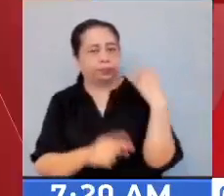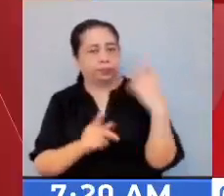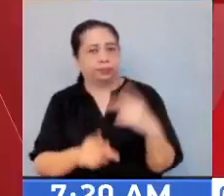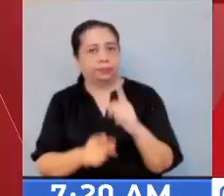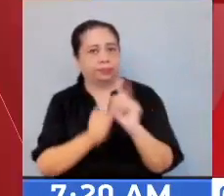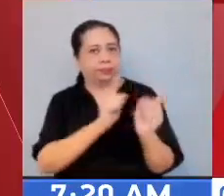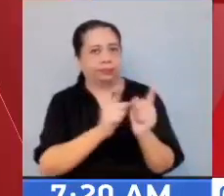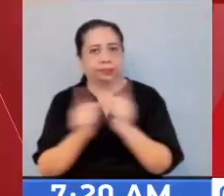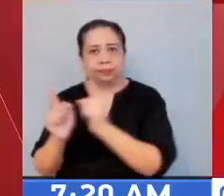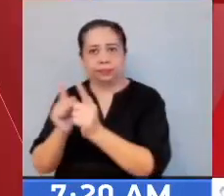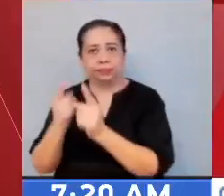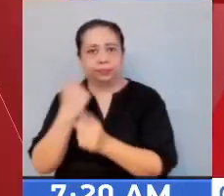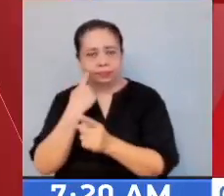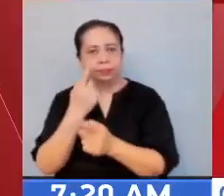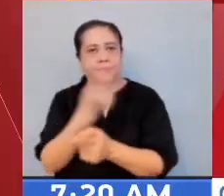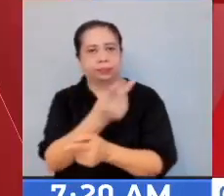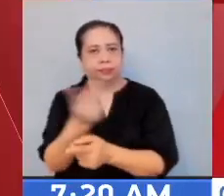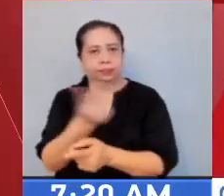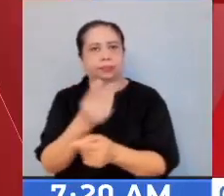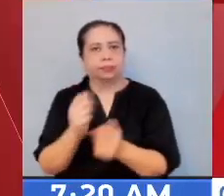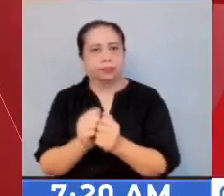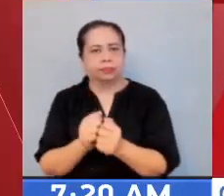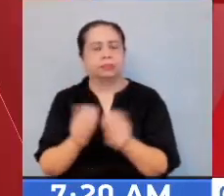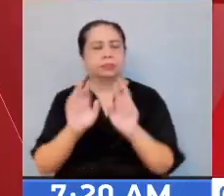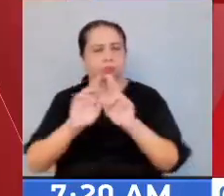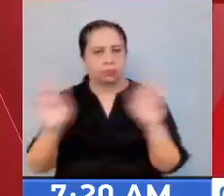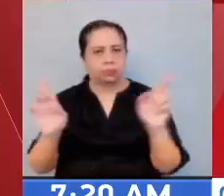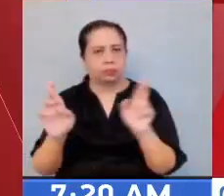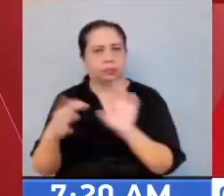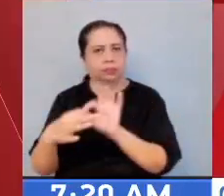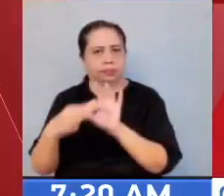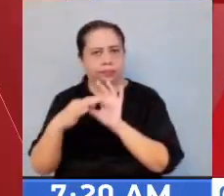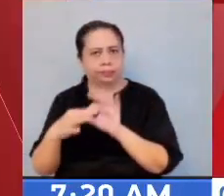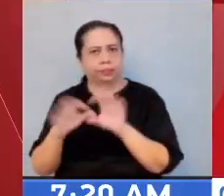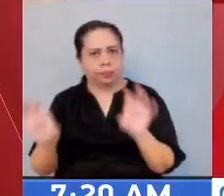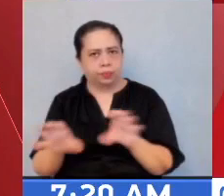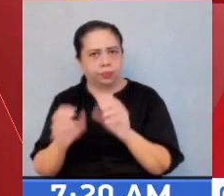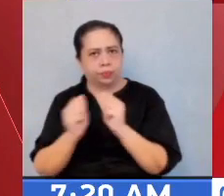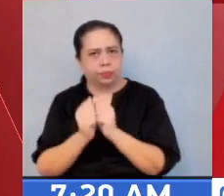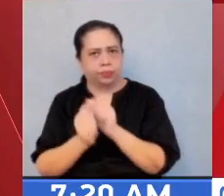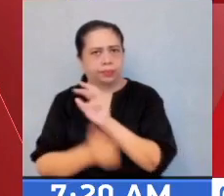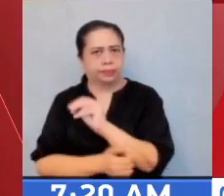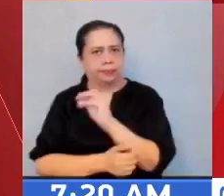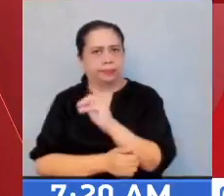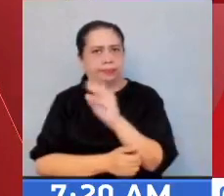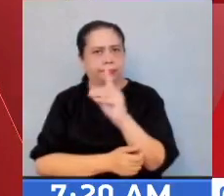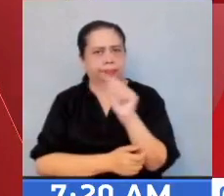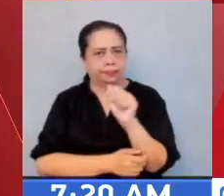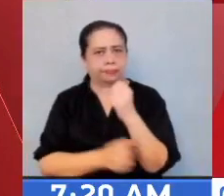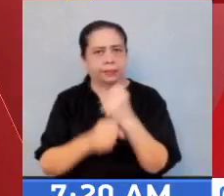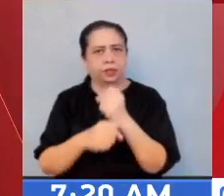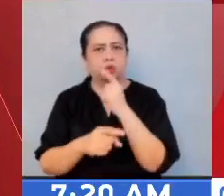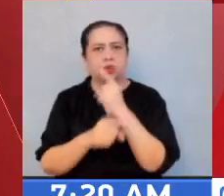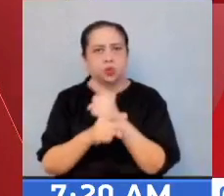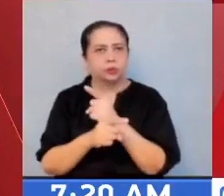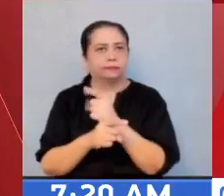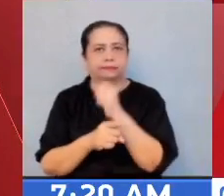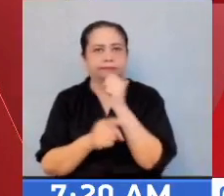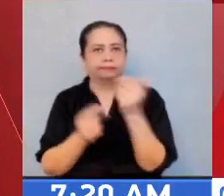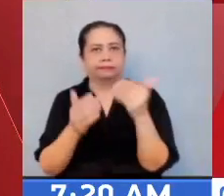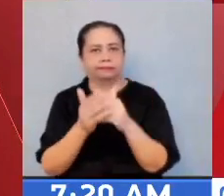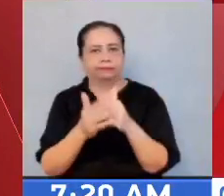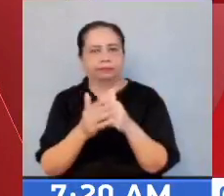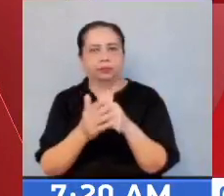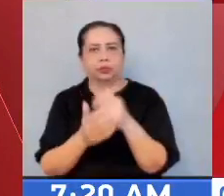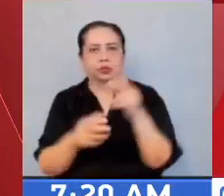sila ay handaan naman na makipagtulungan sa MMDA para nga matiyak na hindi na mauulit itong double parking. Susan,